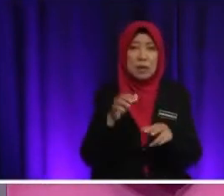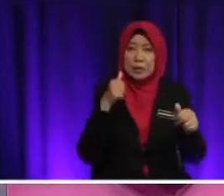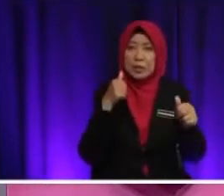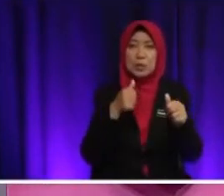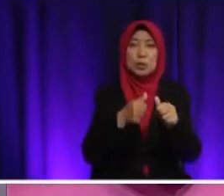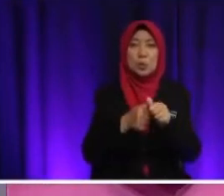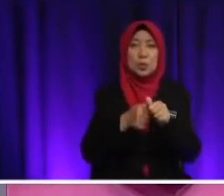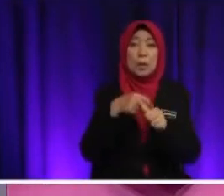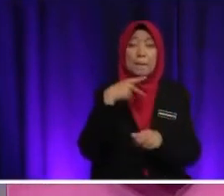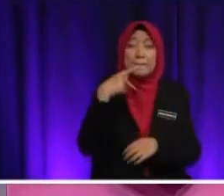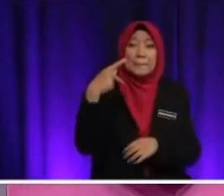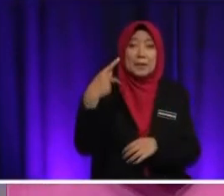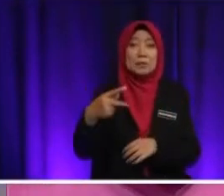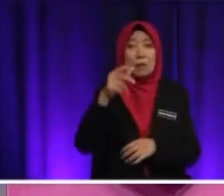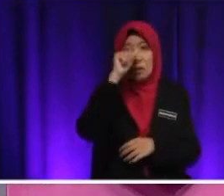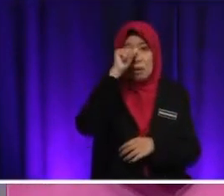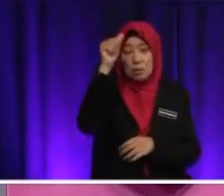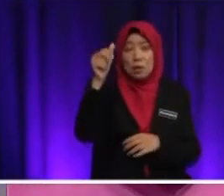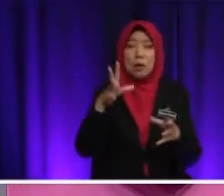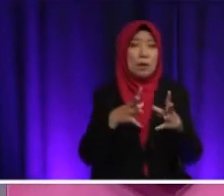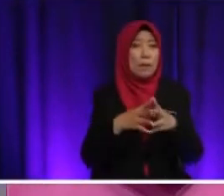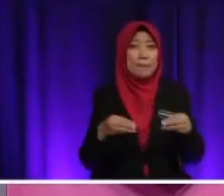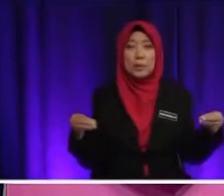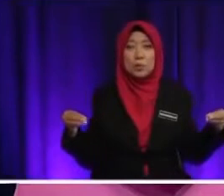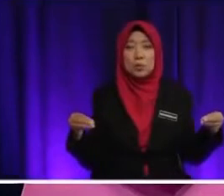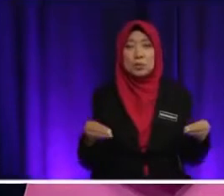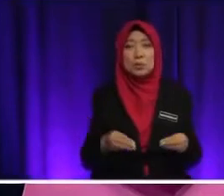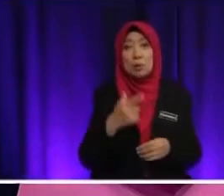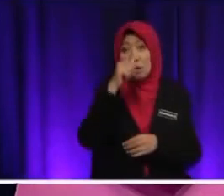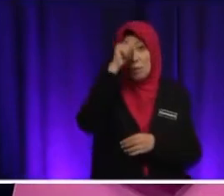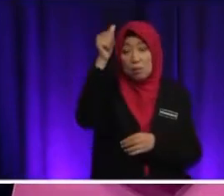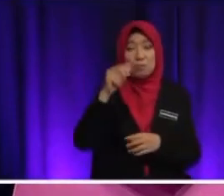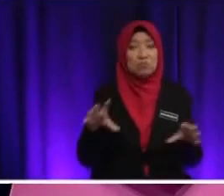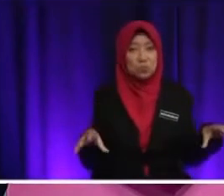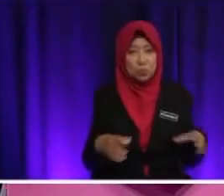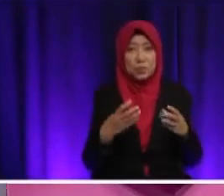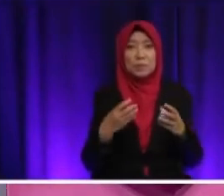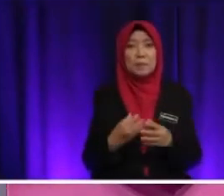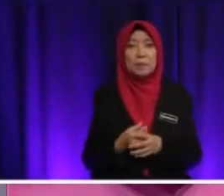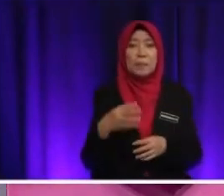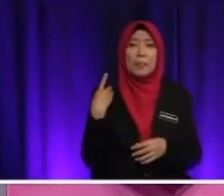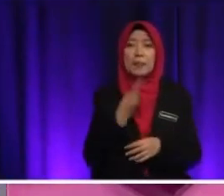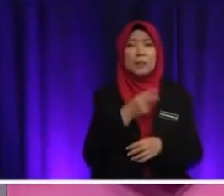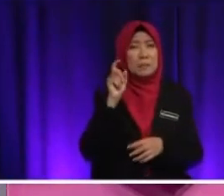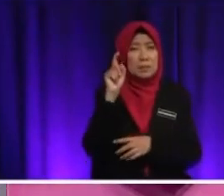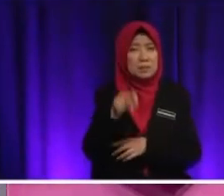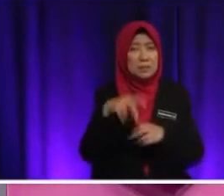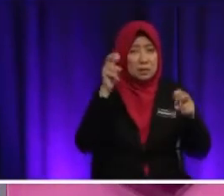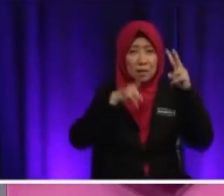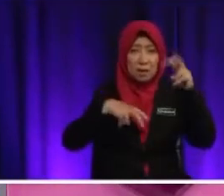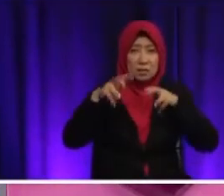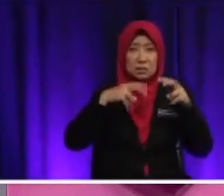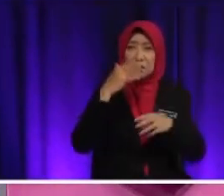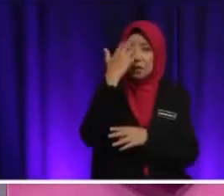Saleh dan juga Hud, akhirnya mereka musnah, diruntuhkan oleh Allah Subhanahu Wa Taala. Jadi kita kaji, kenapa Allah suruh buat macam